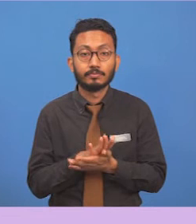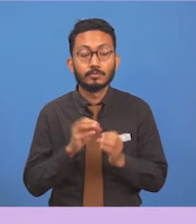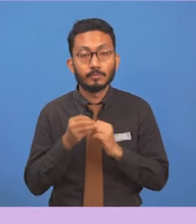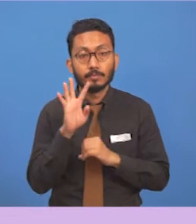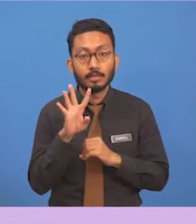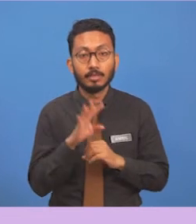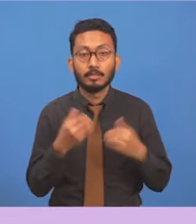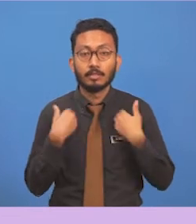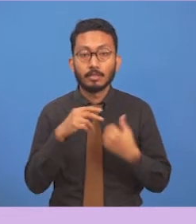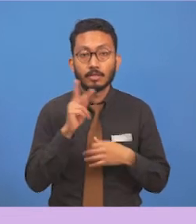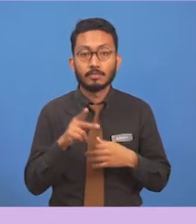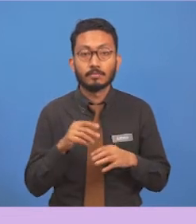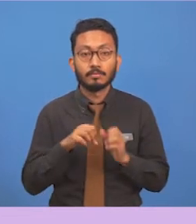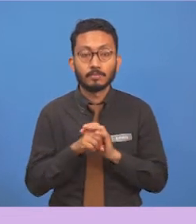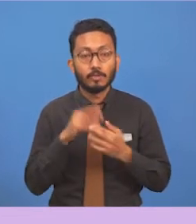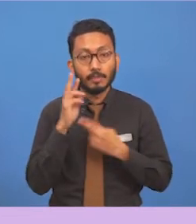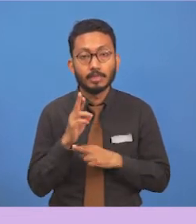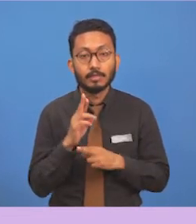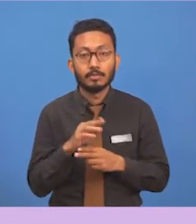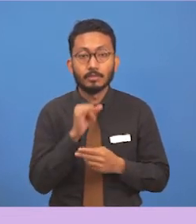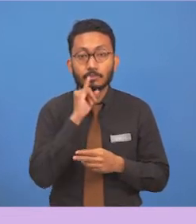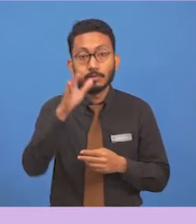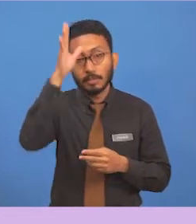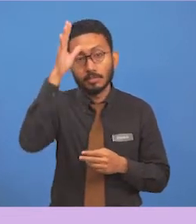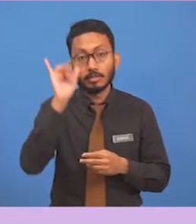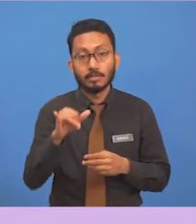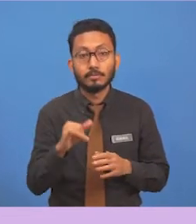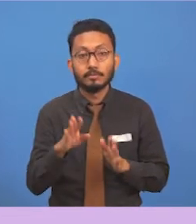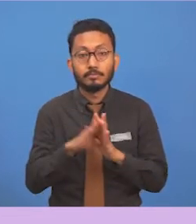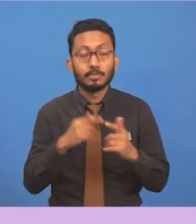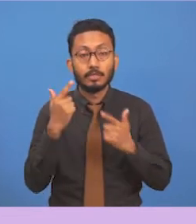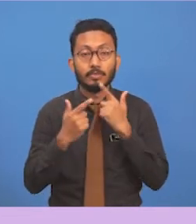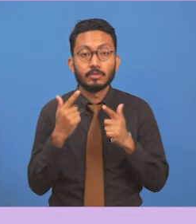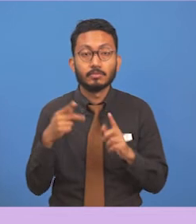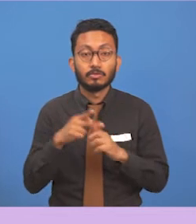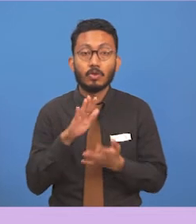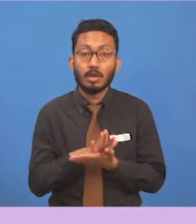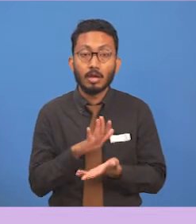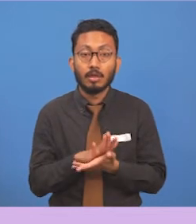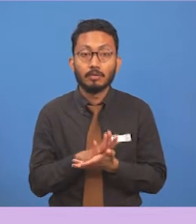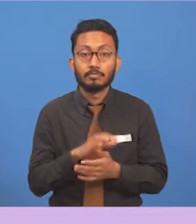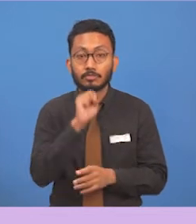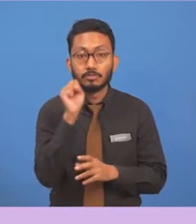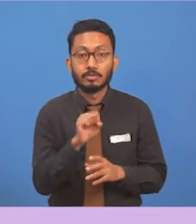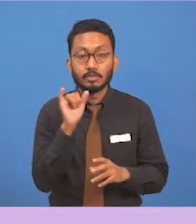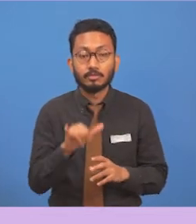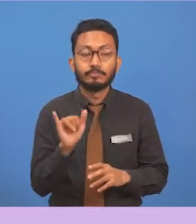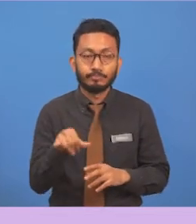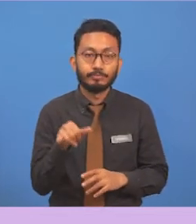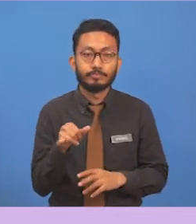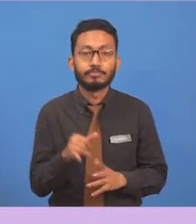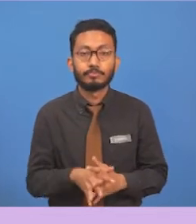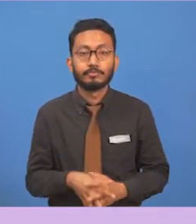kamu menghormati Ibu Wafa yang melawat ke sekolah bagus murid-murid jawabannya ia